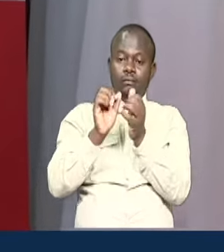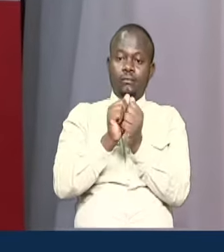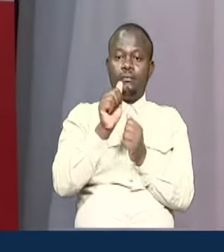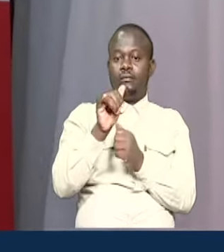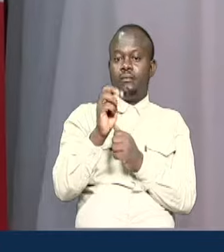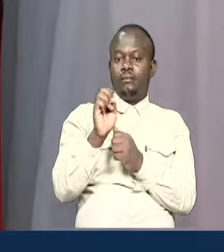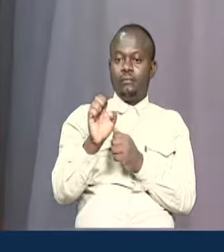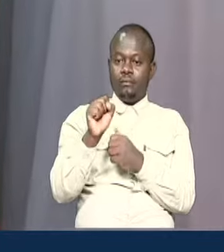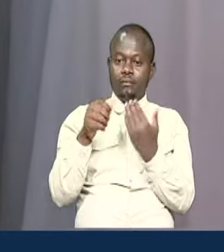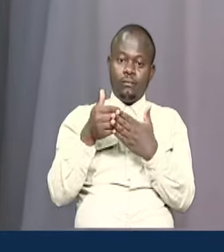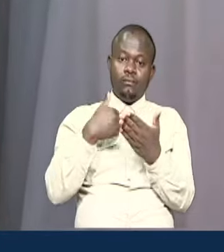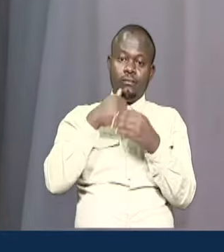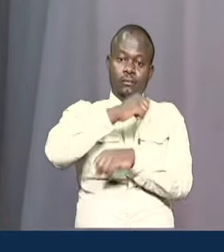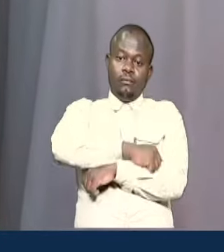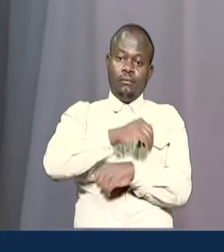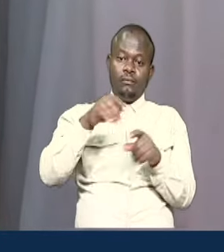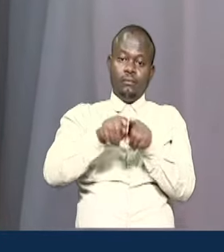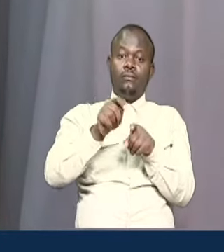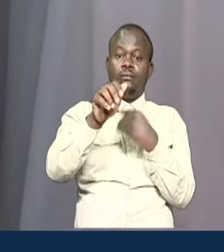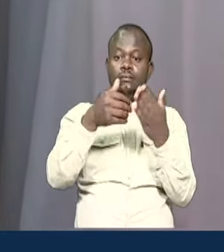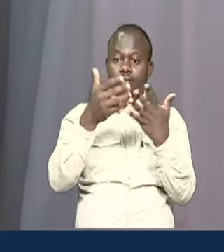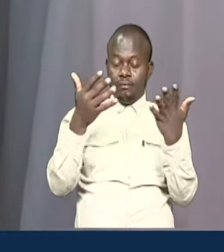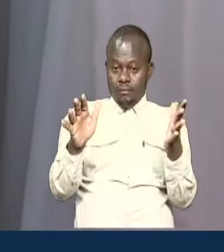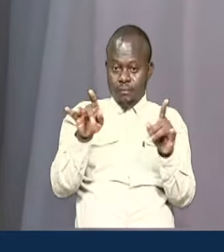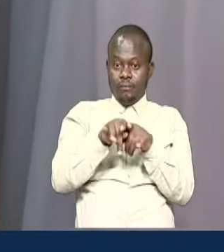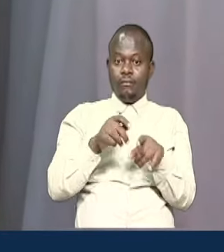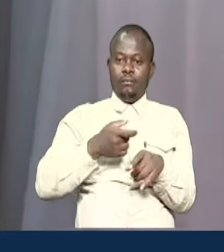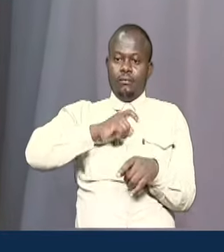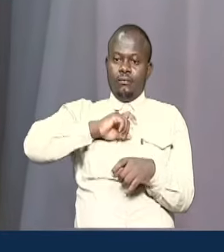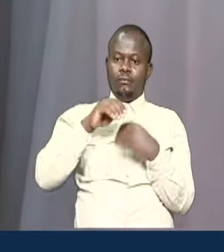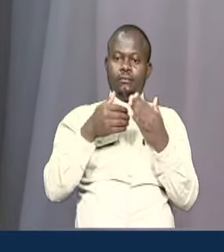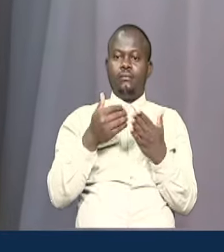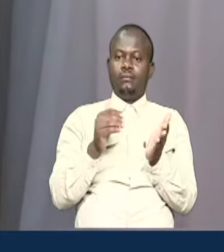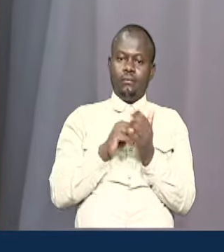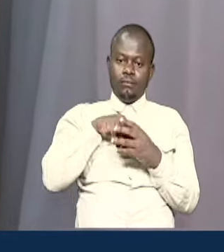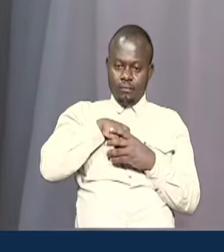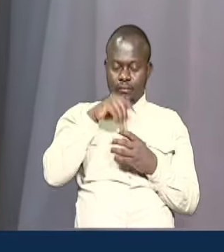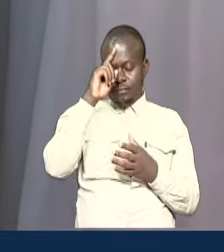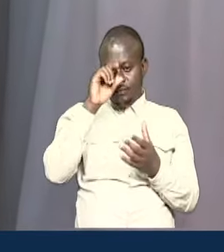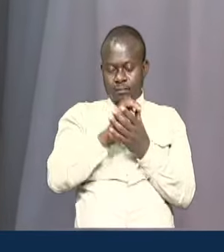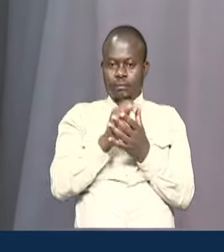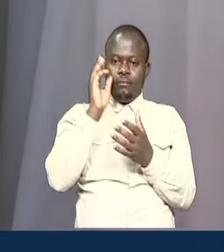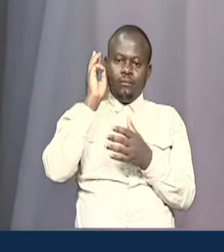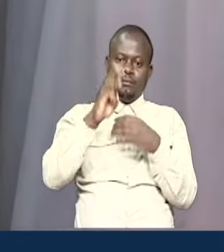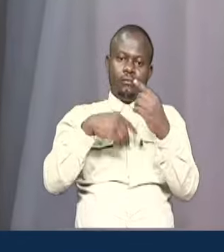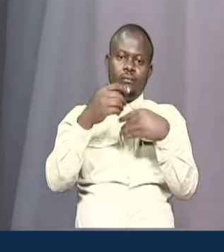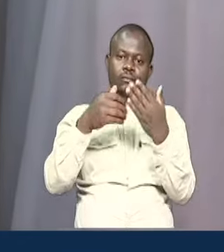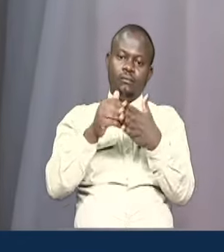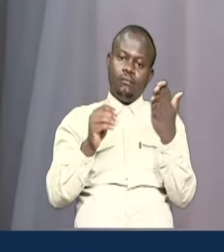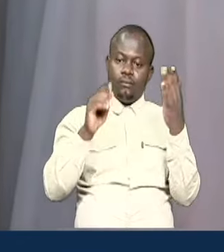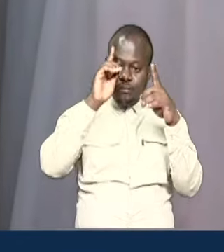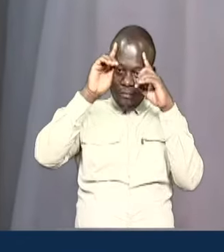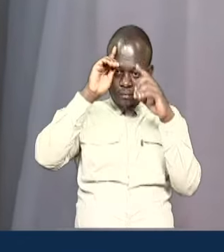AIMS ifite abanyeshuri barangije uyu munsi buduteye ishema kandi buraturema n'icyizere ko tuzakomeza kugwiza abahanga